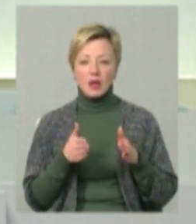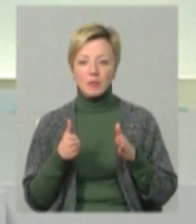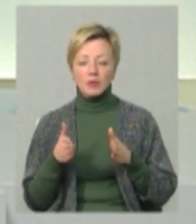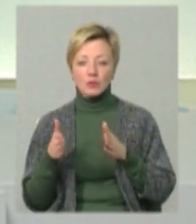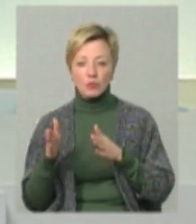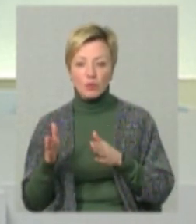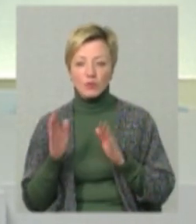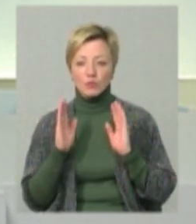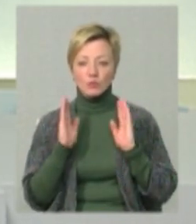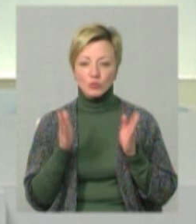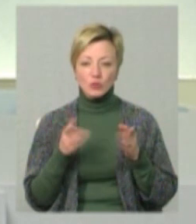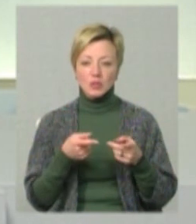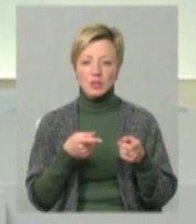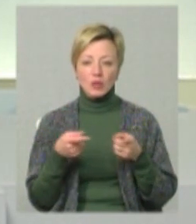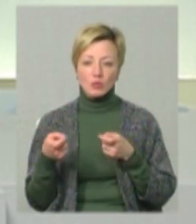регламентовано, що буде залучено